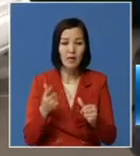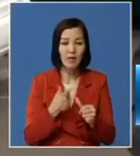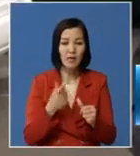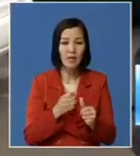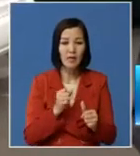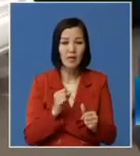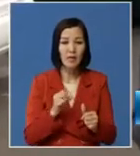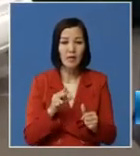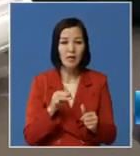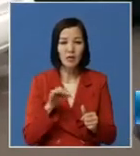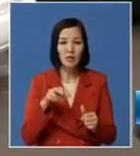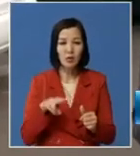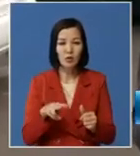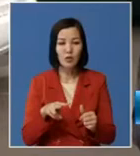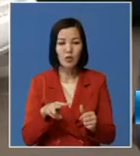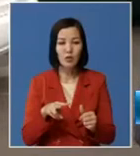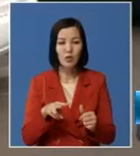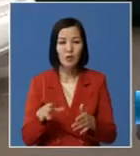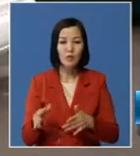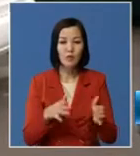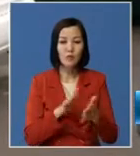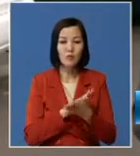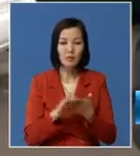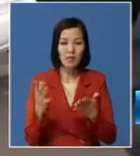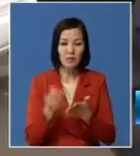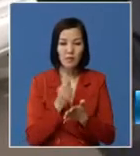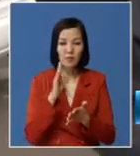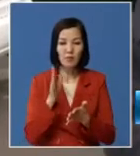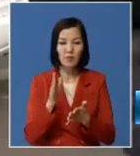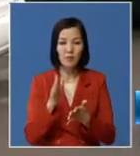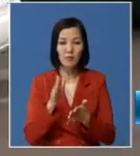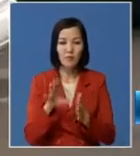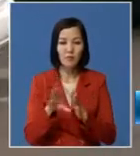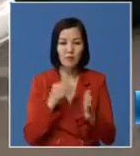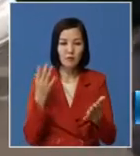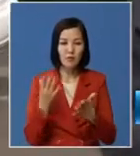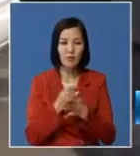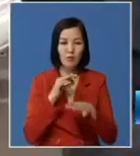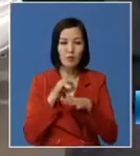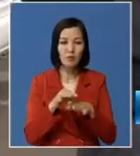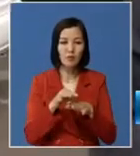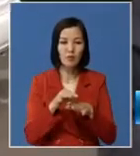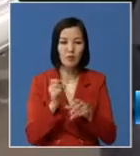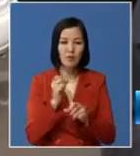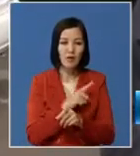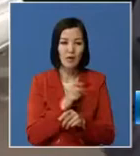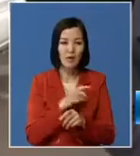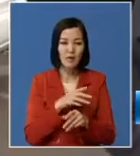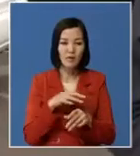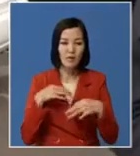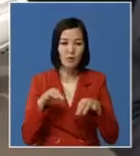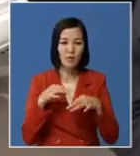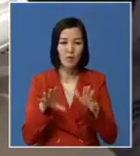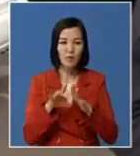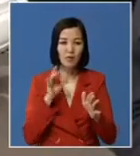жол, сондықтан жолымыз ақ болсын деп, сайлау сәтті өтсін деп. Ақ көліктерді